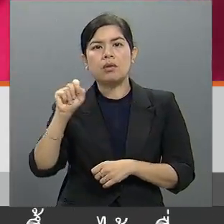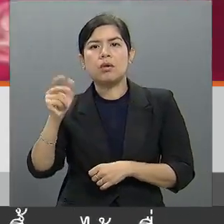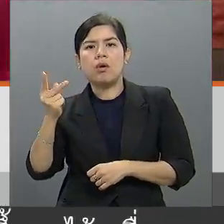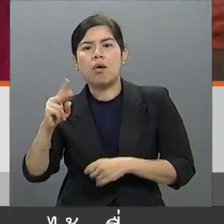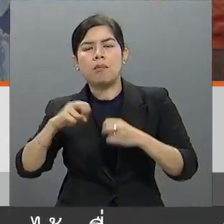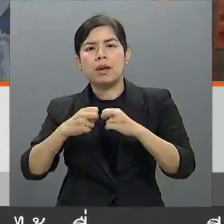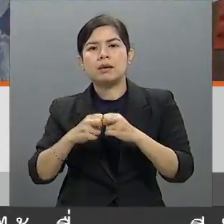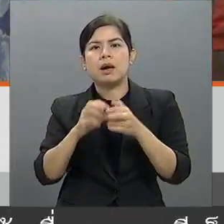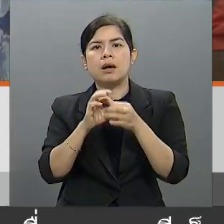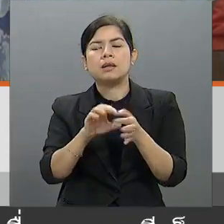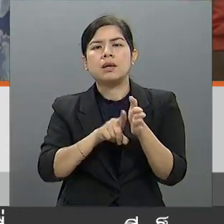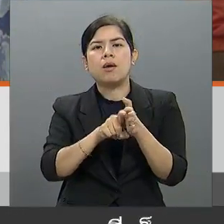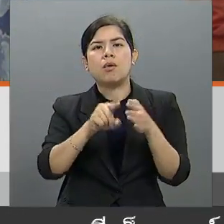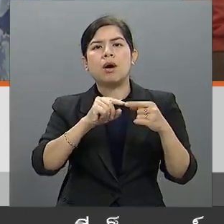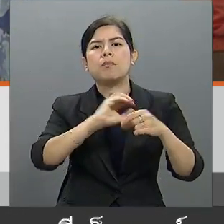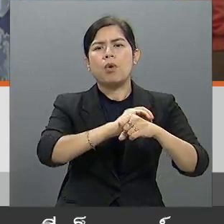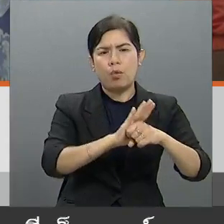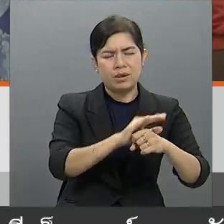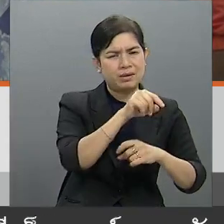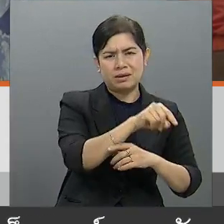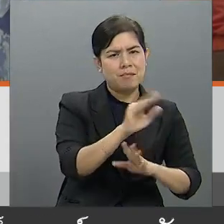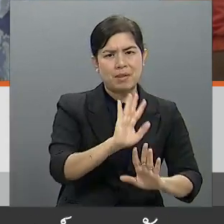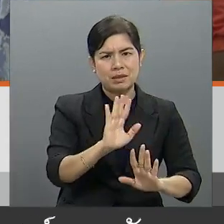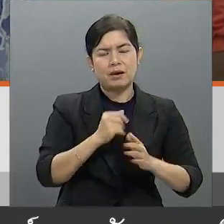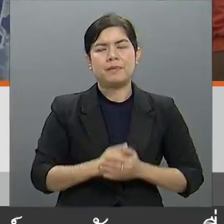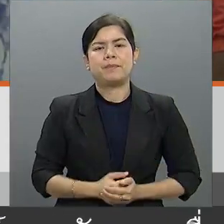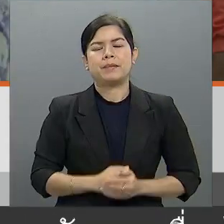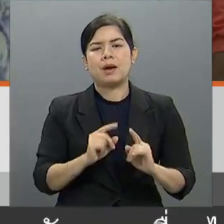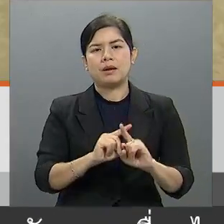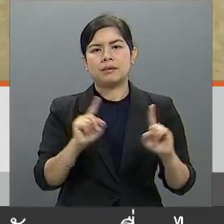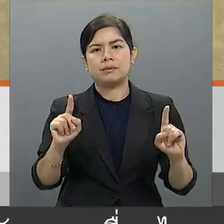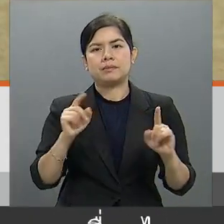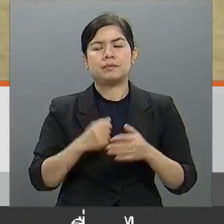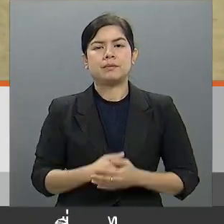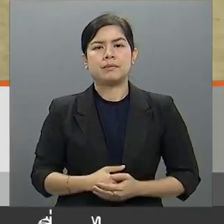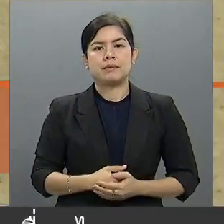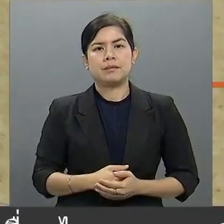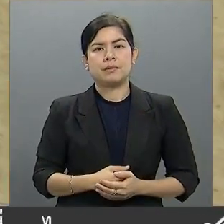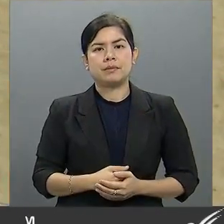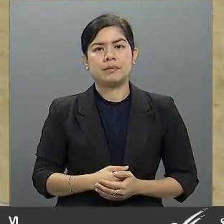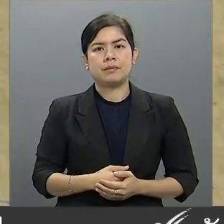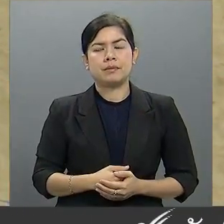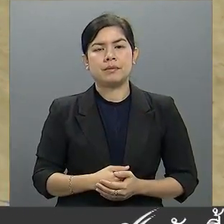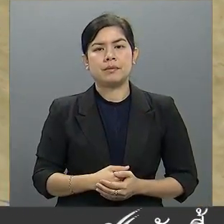กิจที่เป็นผลสืบเนื่องมาจากสถานการณ์วิกฤตโควิด-19 ครับ